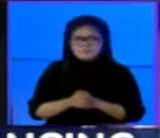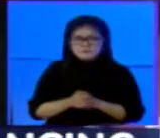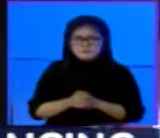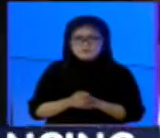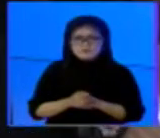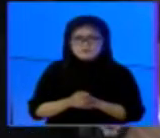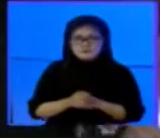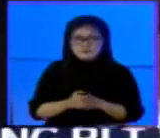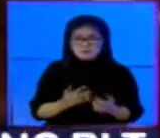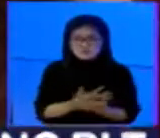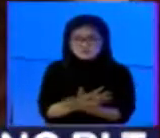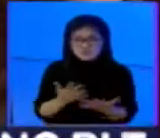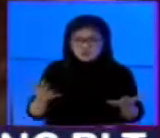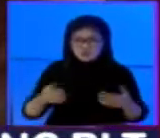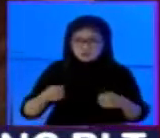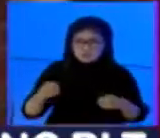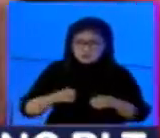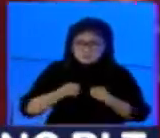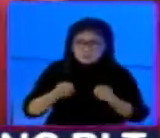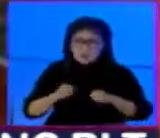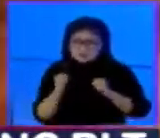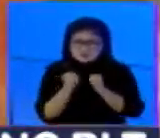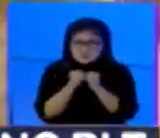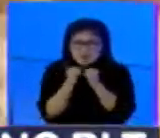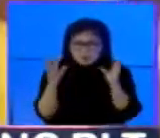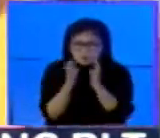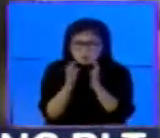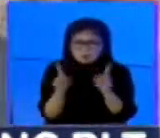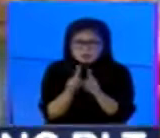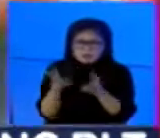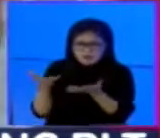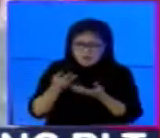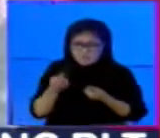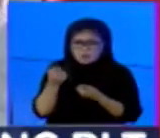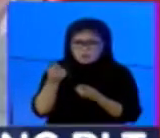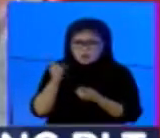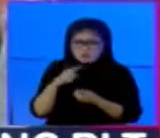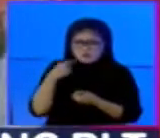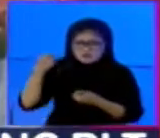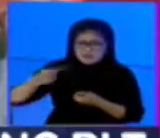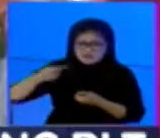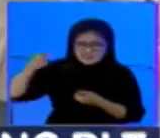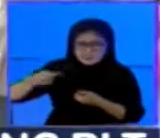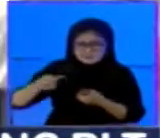Warga mengaku nekat berdesakan karena ingin segera mendapatkan uang untuk kebutuhan sehari-hari.